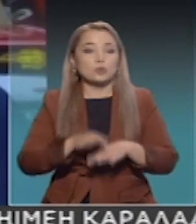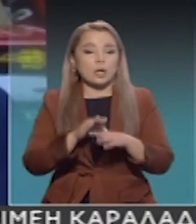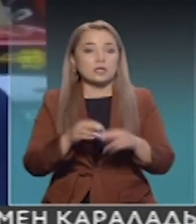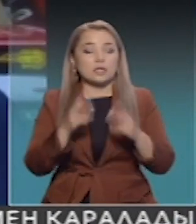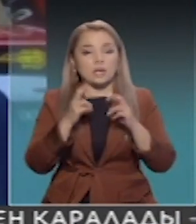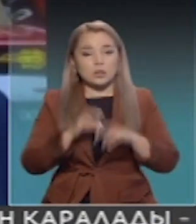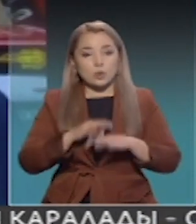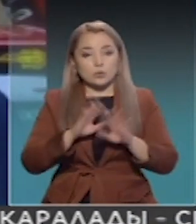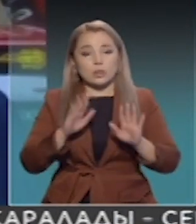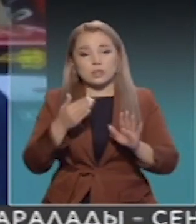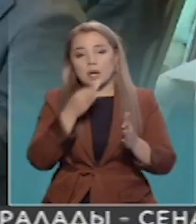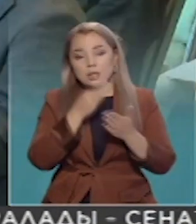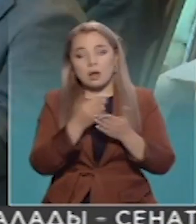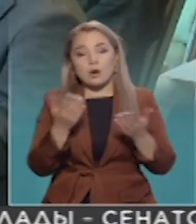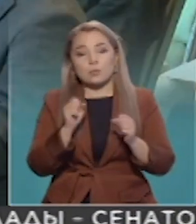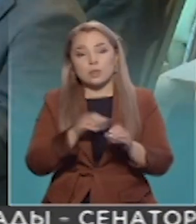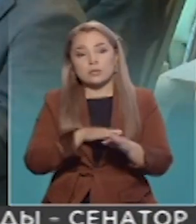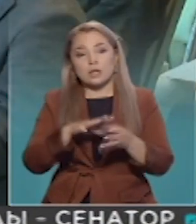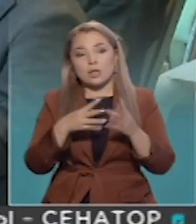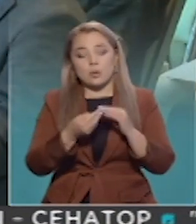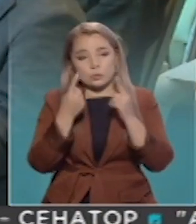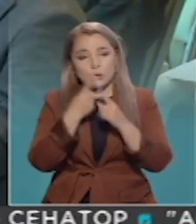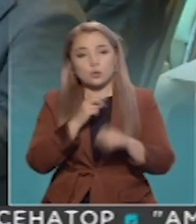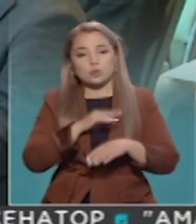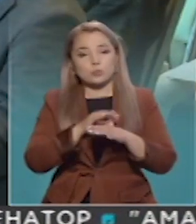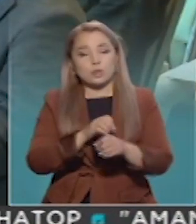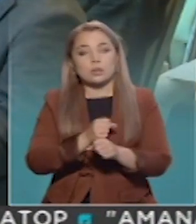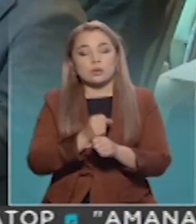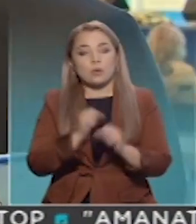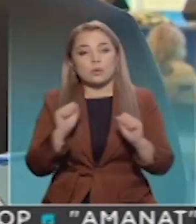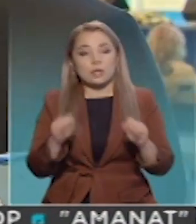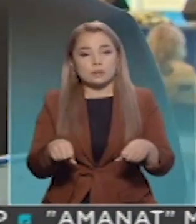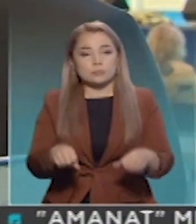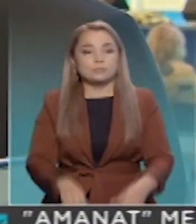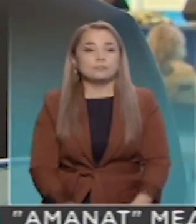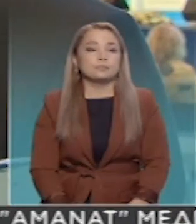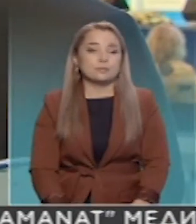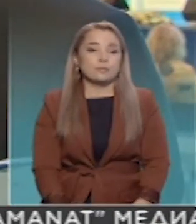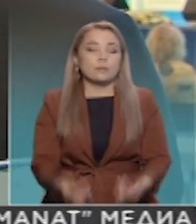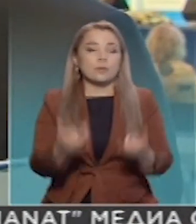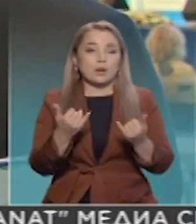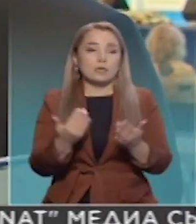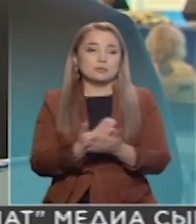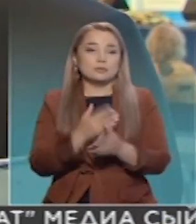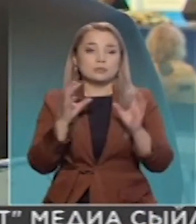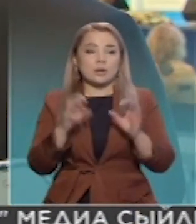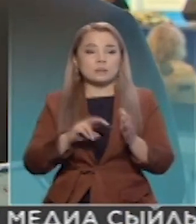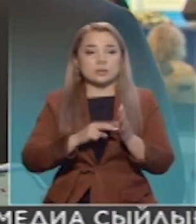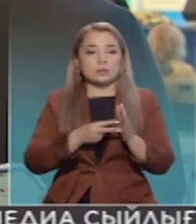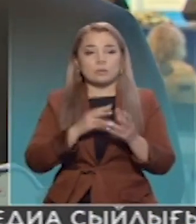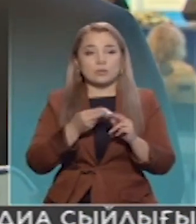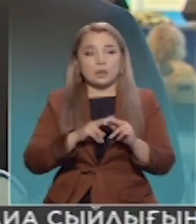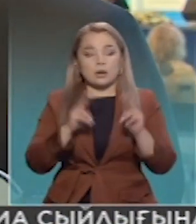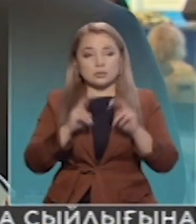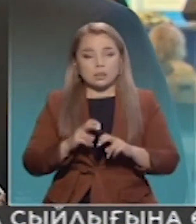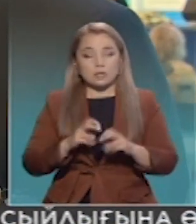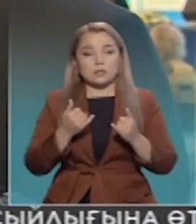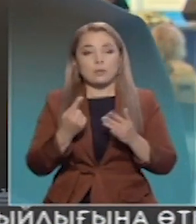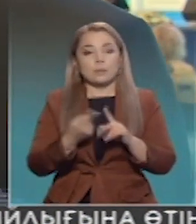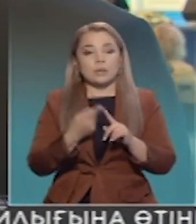зерттеулер нәтижесінде ғана қандай да бір болжамдар жасауға болады. Қайтадан не заңдықтарымды қарап шығып, соған сол